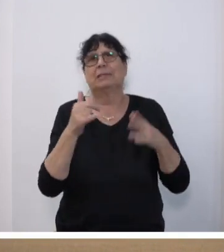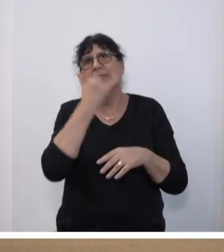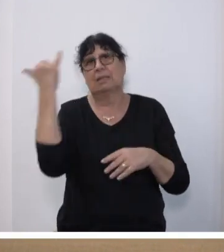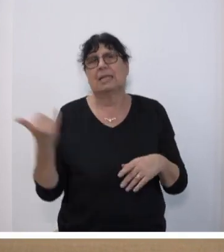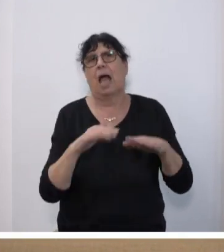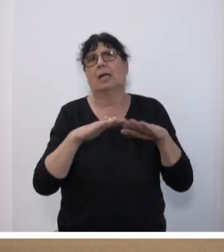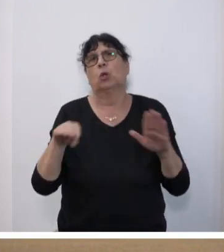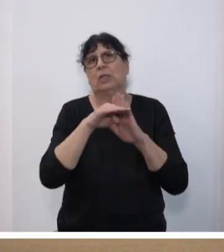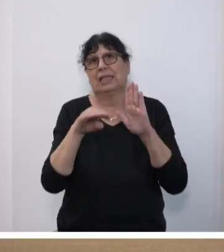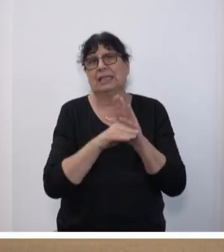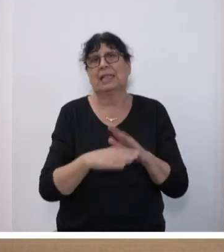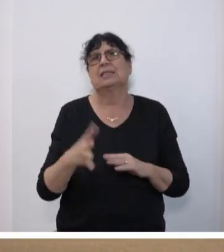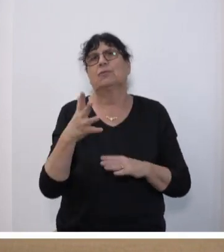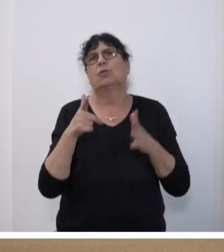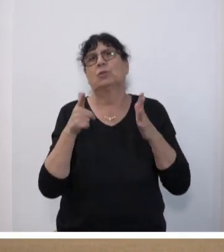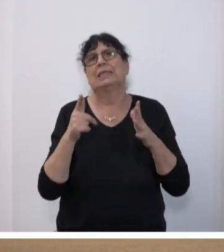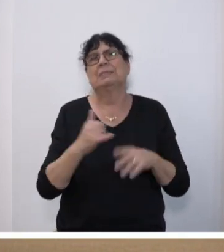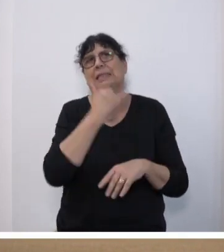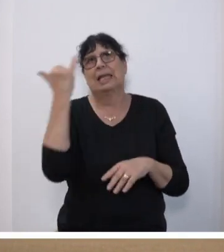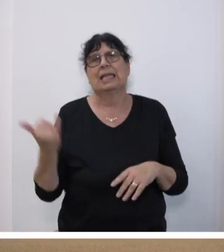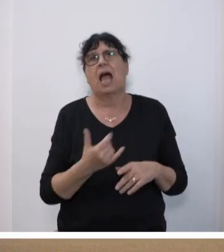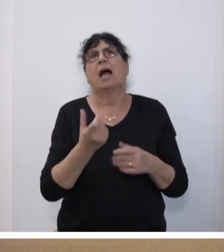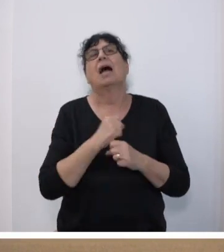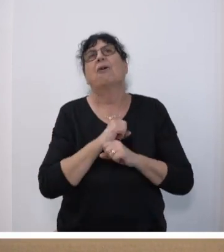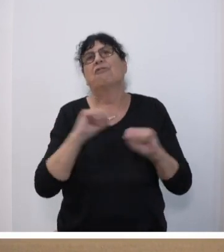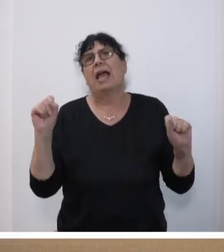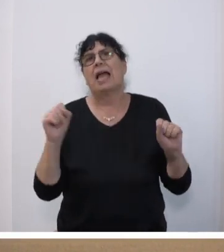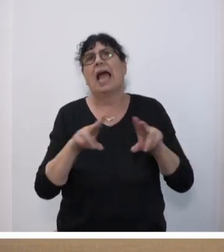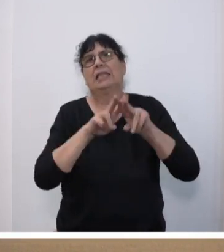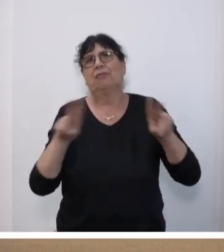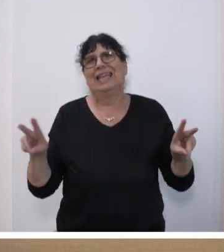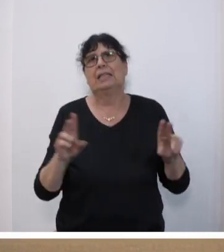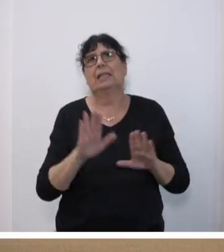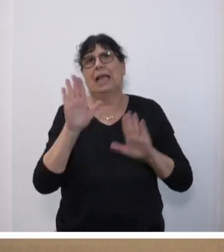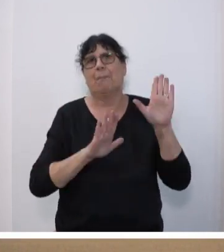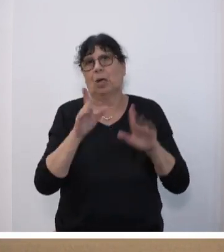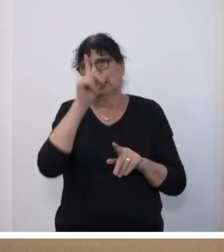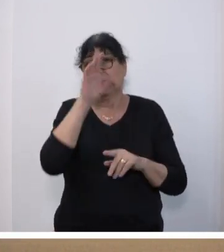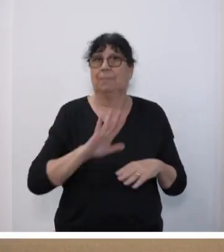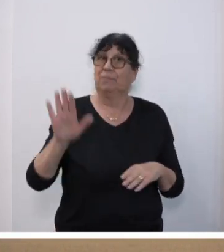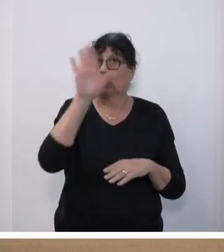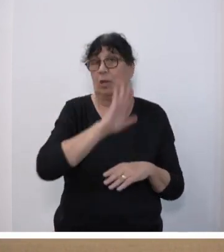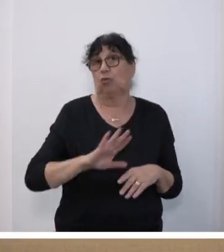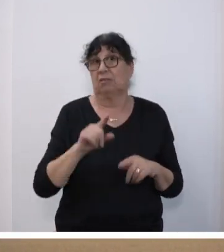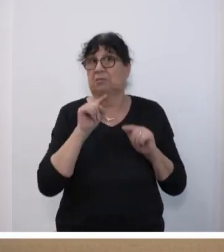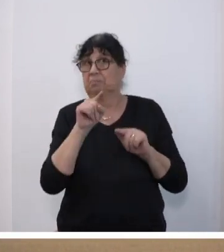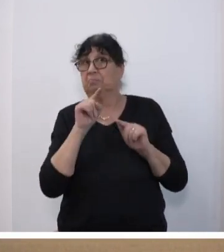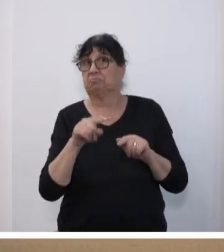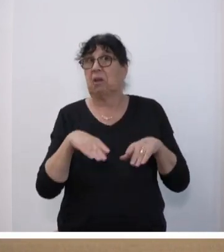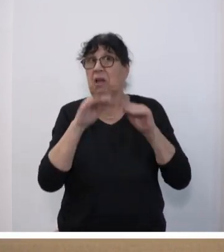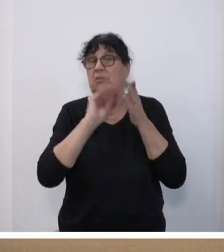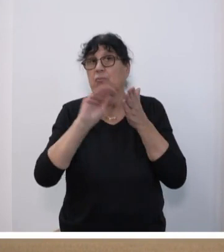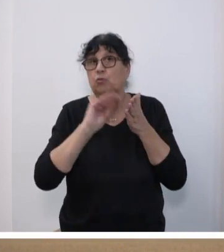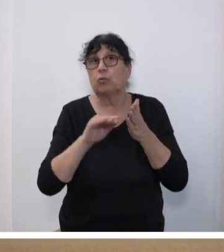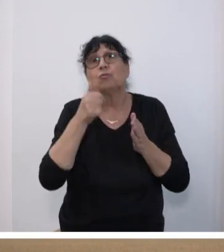sind 75 Jahre Freiheit, Frieden und Demokratie in Deutschland. Die Urschriften, die mögen vielleicht in die Jahre gekommen sein.